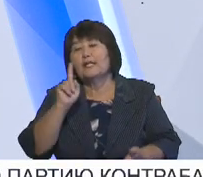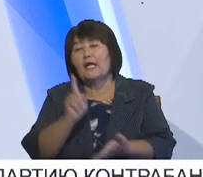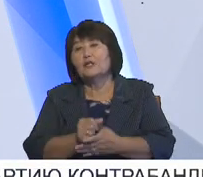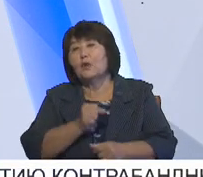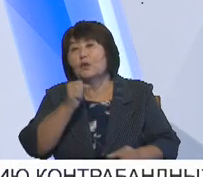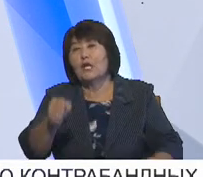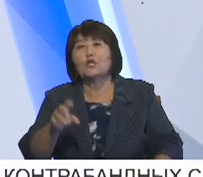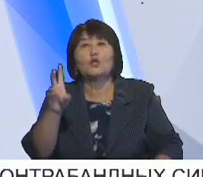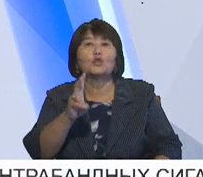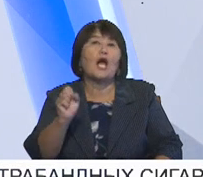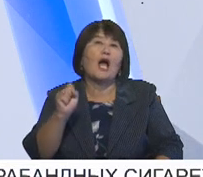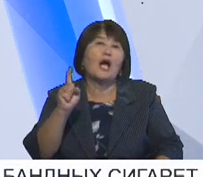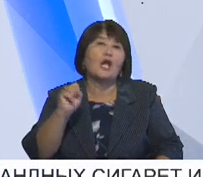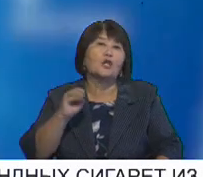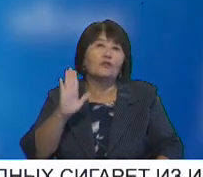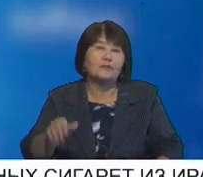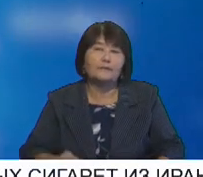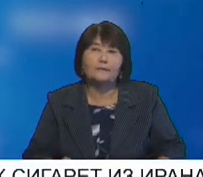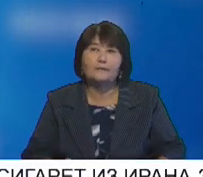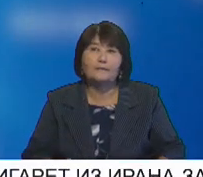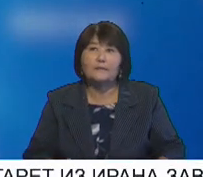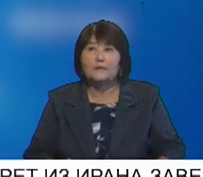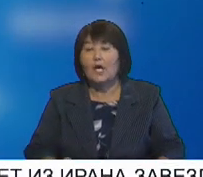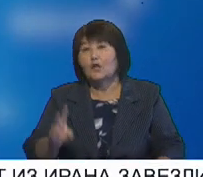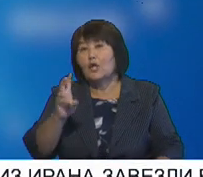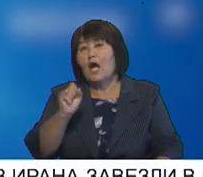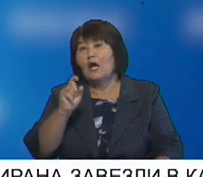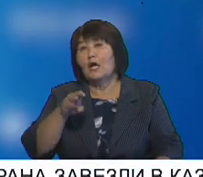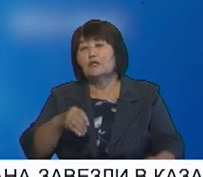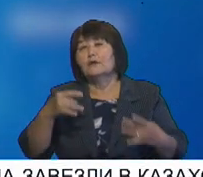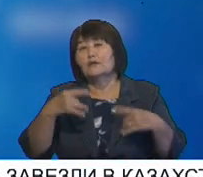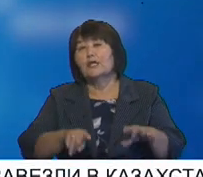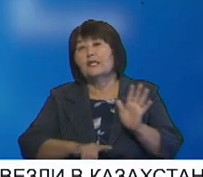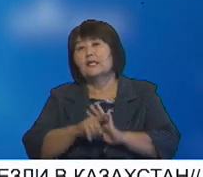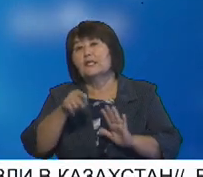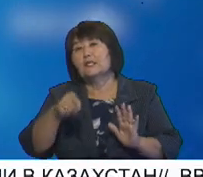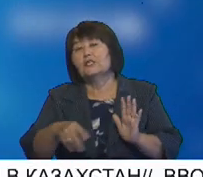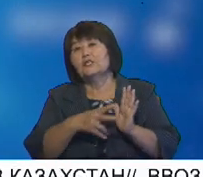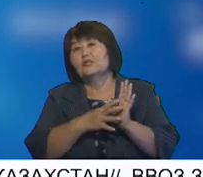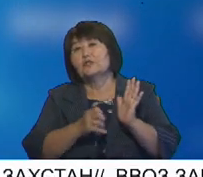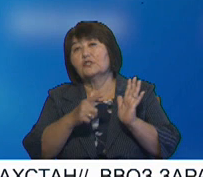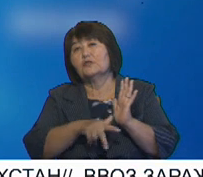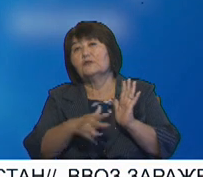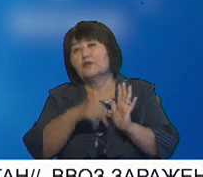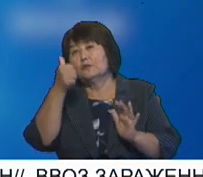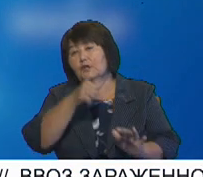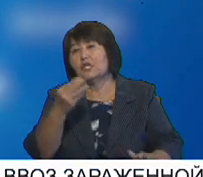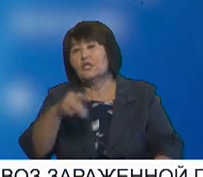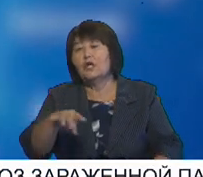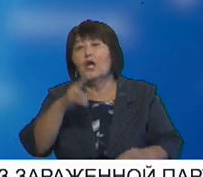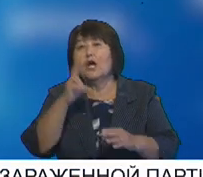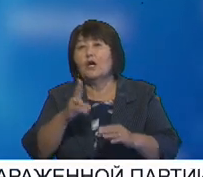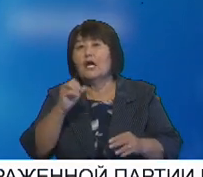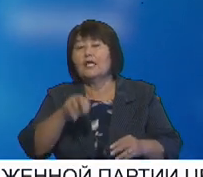назначен Нуржан ахатов Нуржан ахатов родился в 1978 году в ше илийском районе окончил